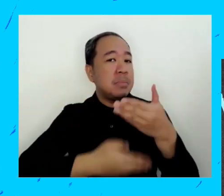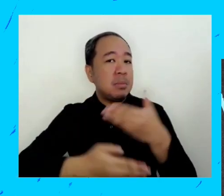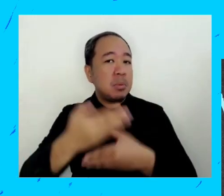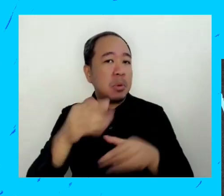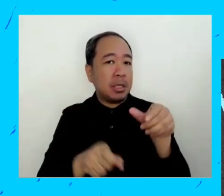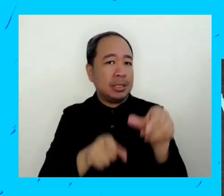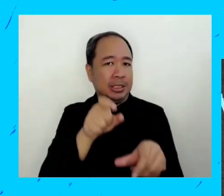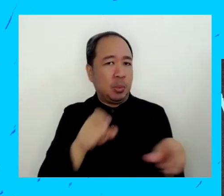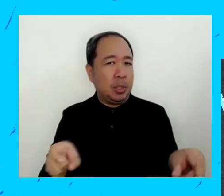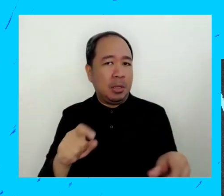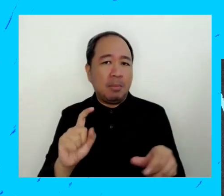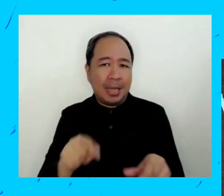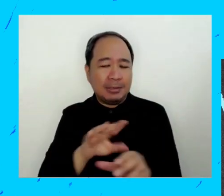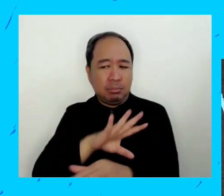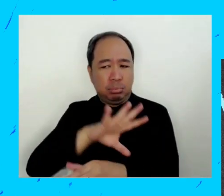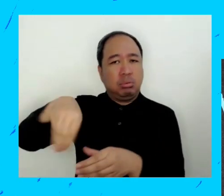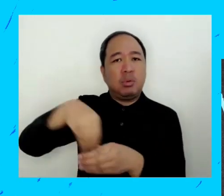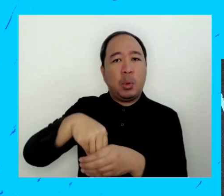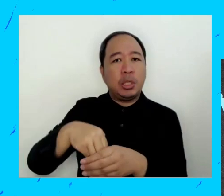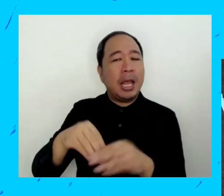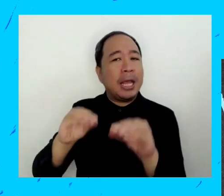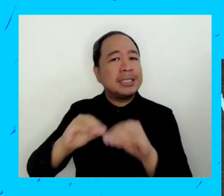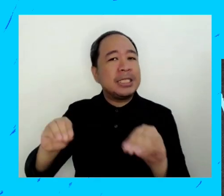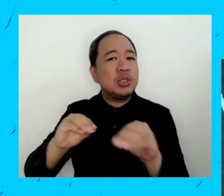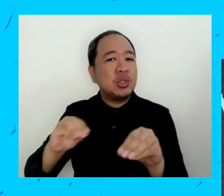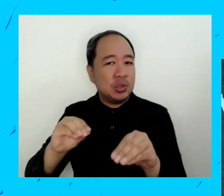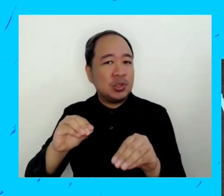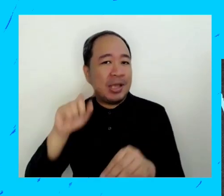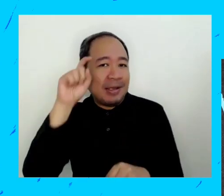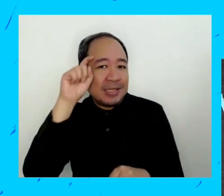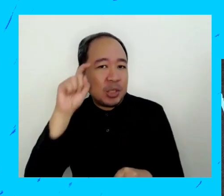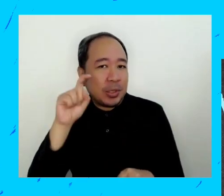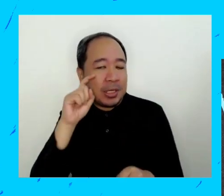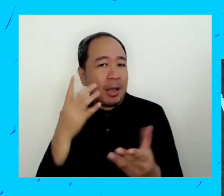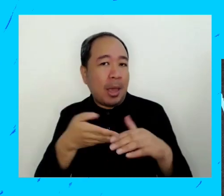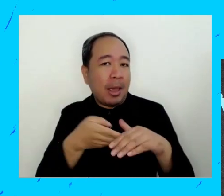l'éducation compréhensive. C'est l'accessibilité,